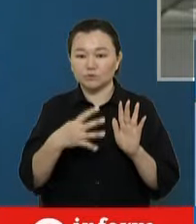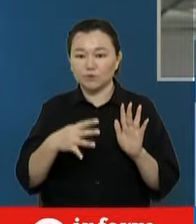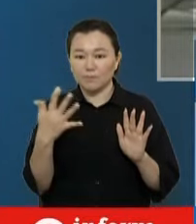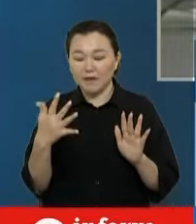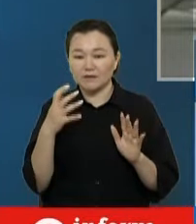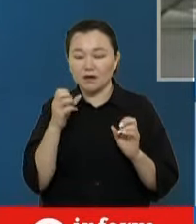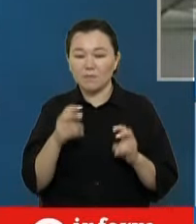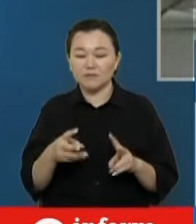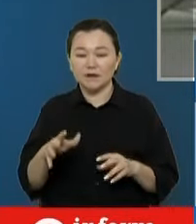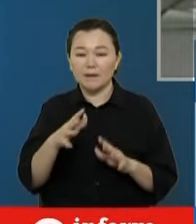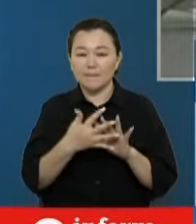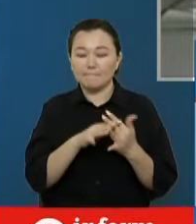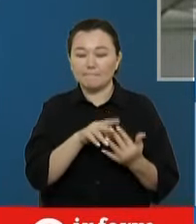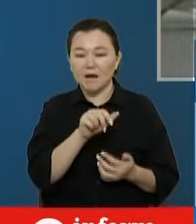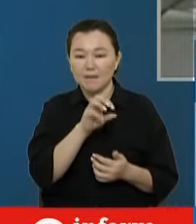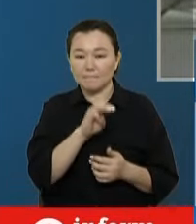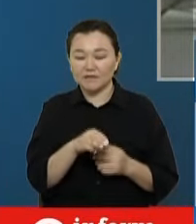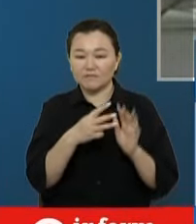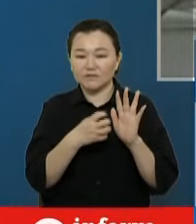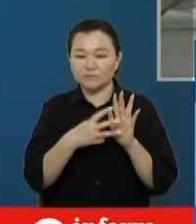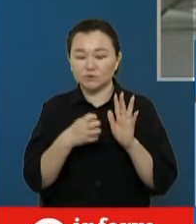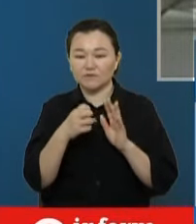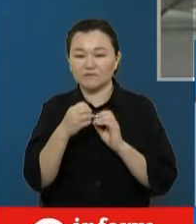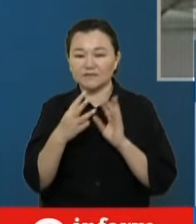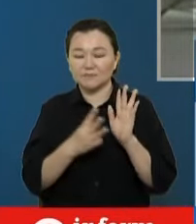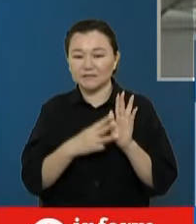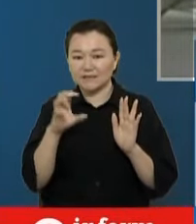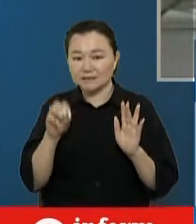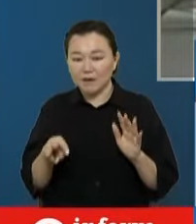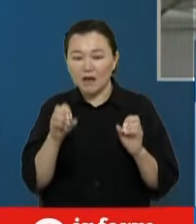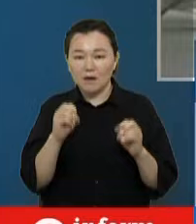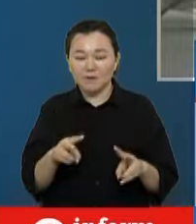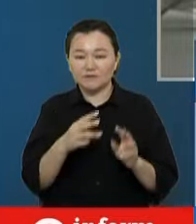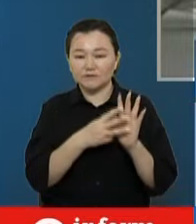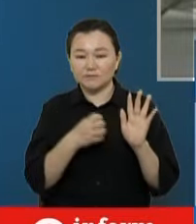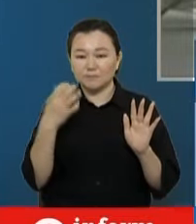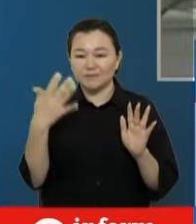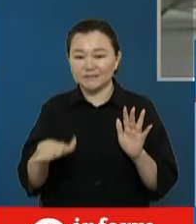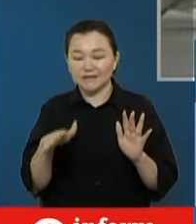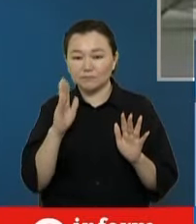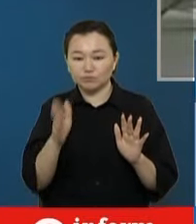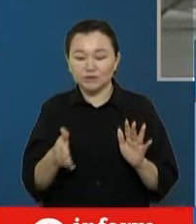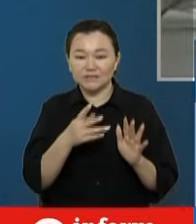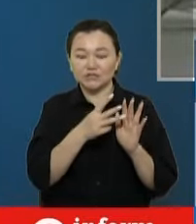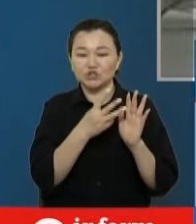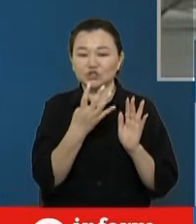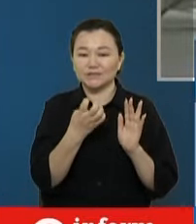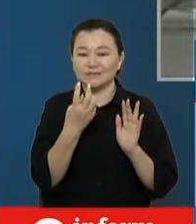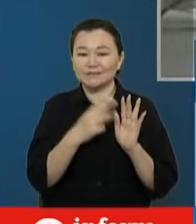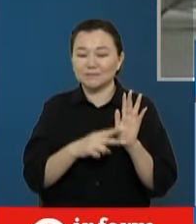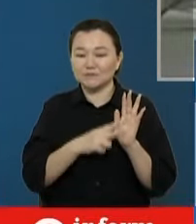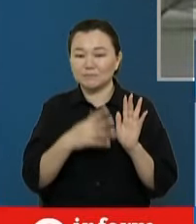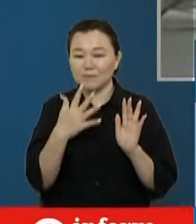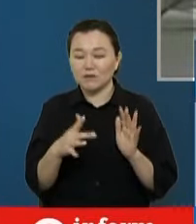845, в поселке Махамбет 818 сантиметров, при опасном 850 и 475 сантиметров.